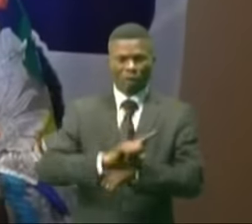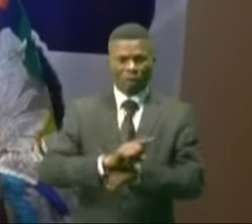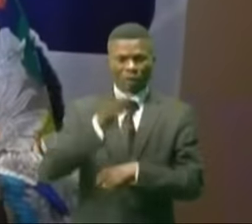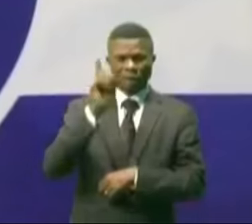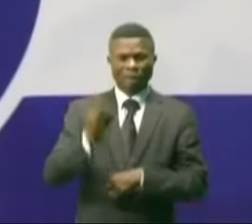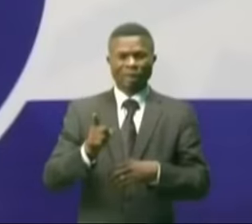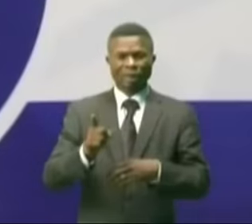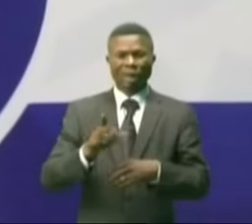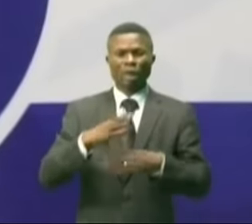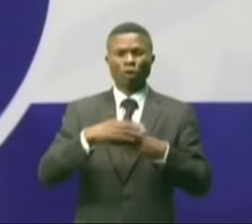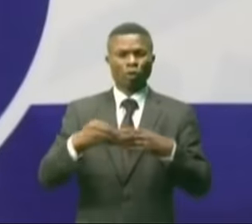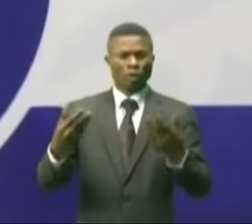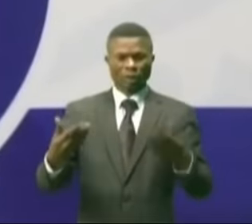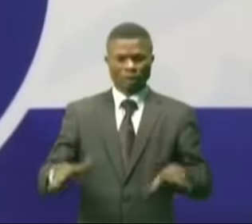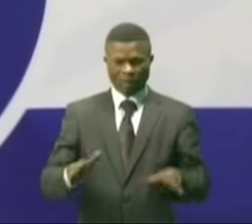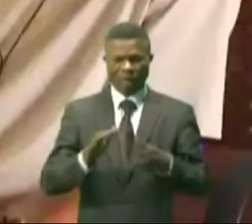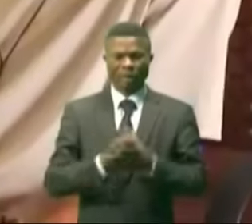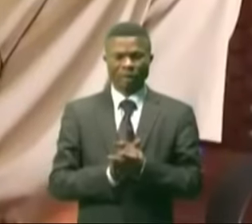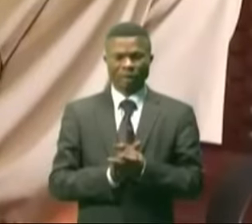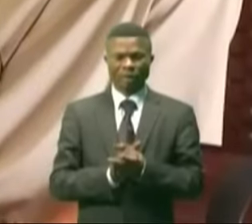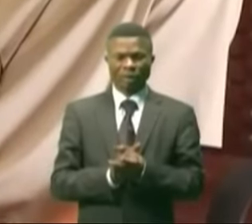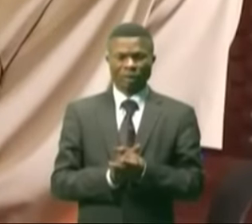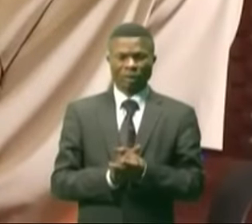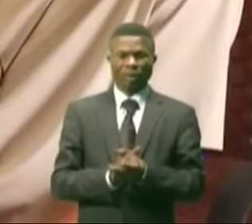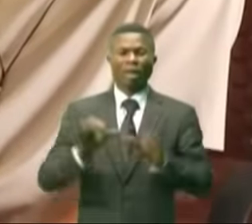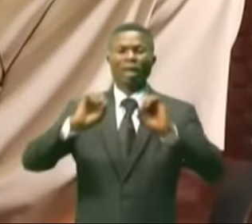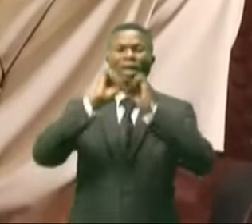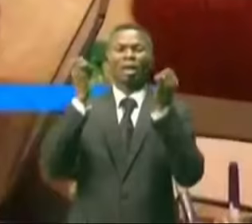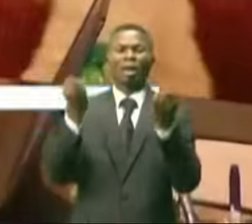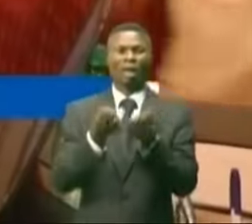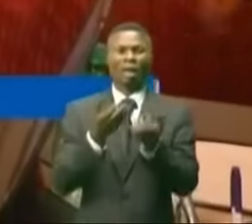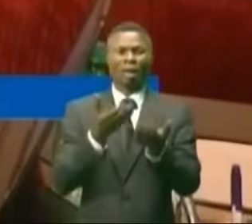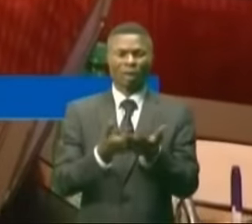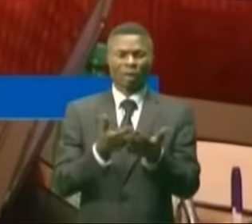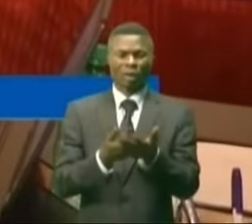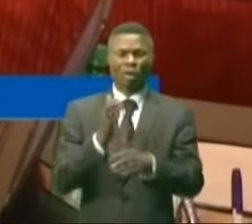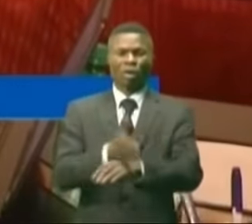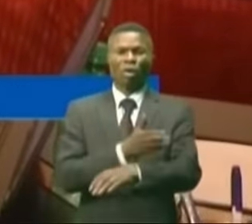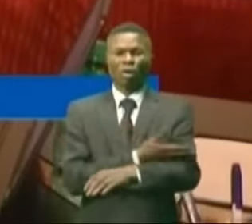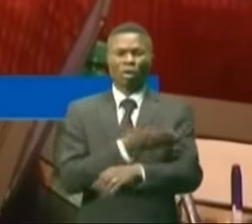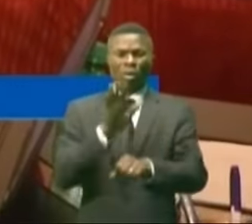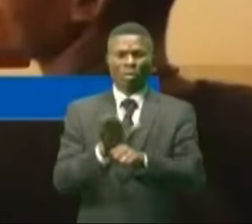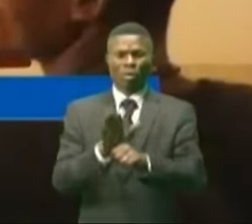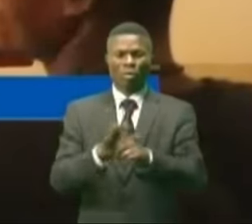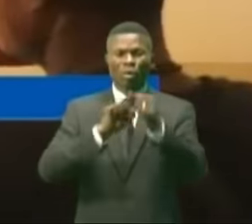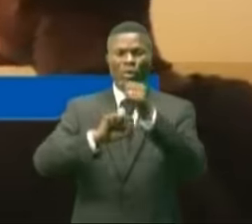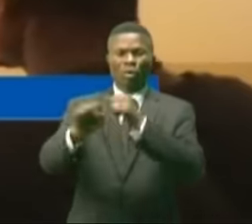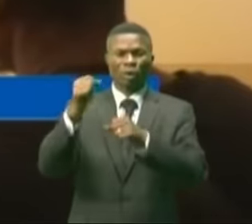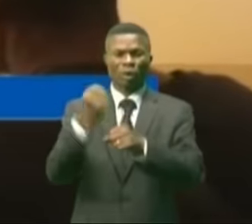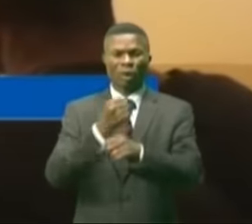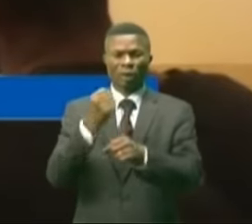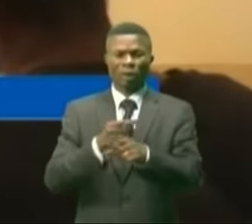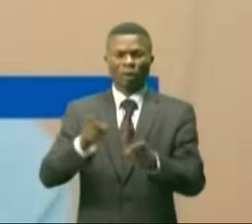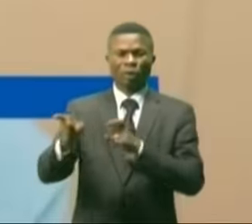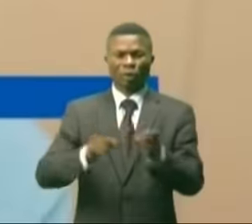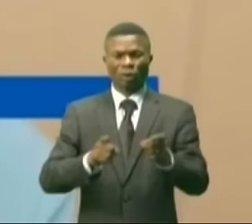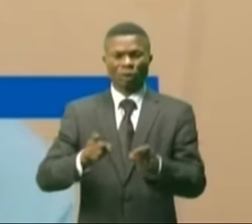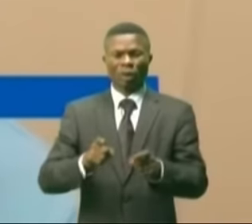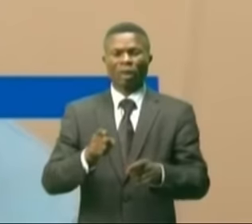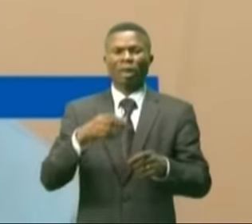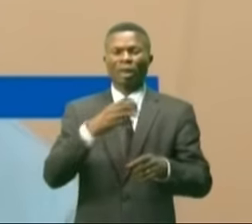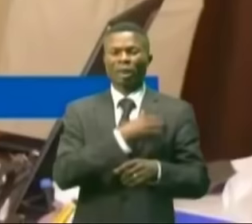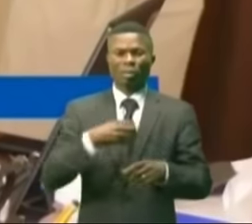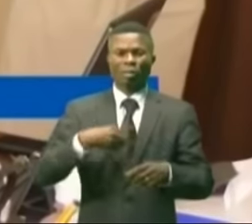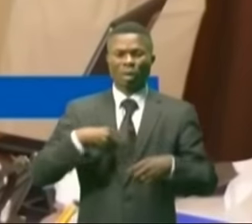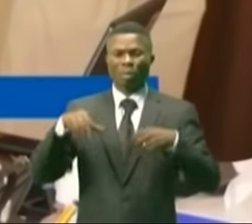000 dollars. Signalons que cette entreprise érige une caisse pour promouvoir des entreprises dirigées par des femmes congolaises